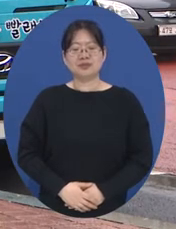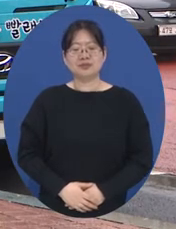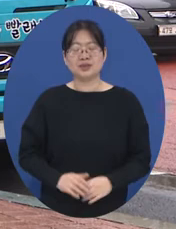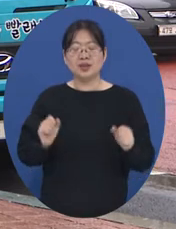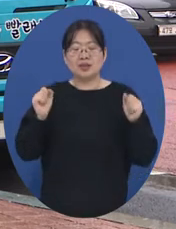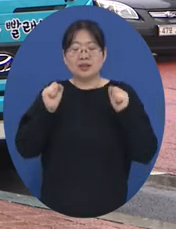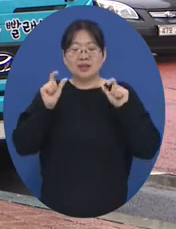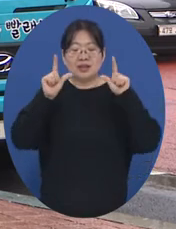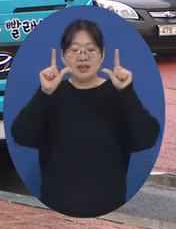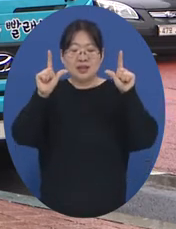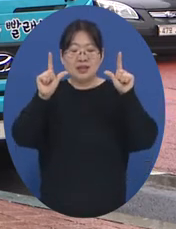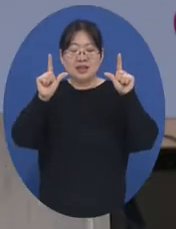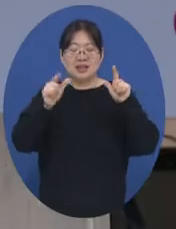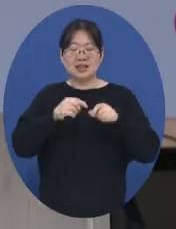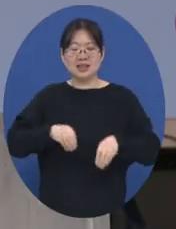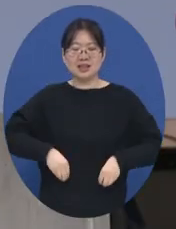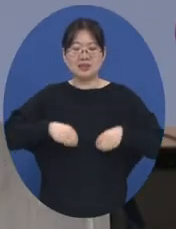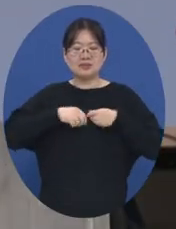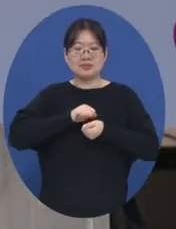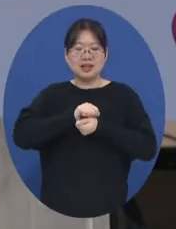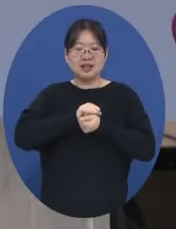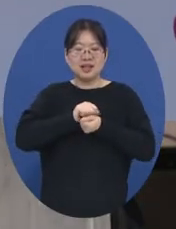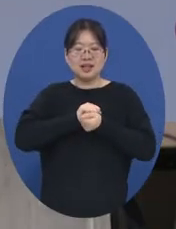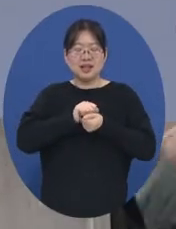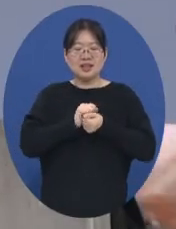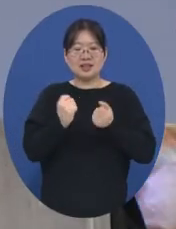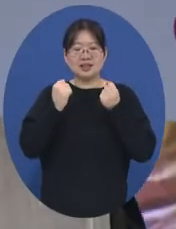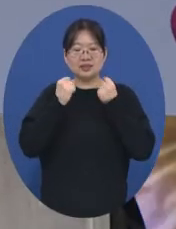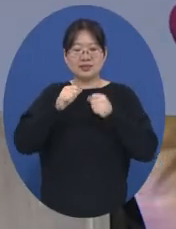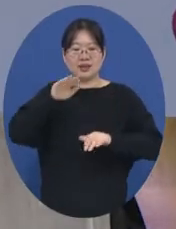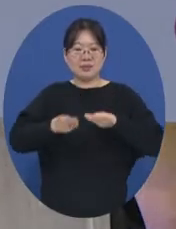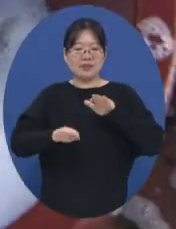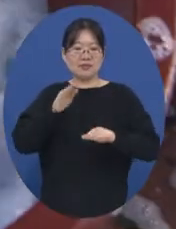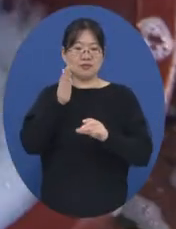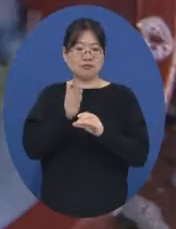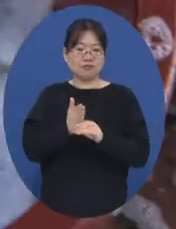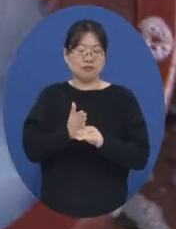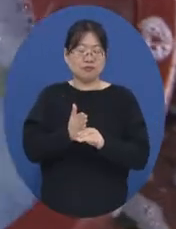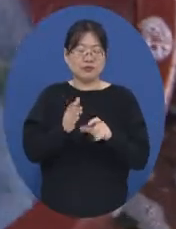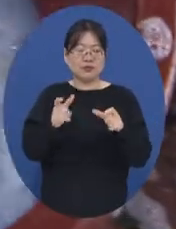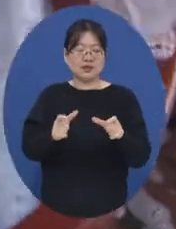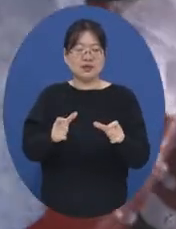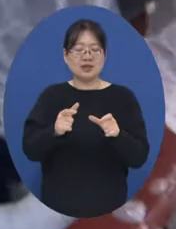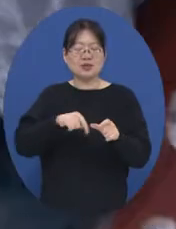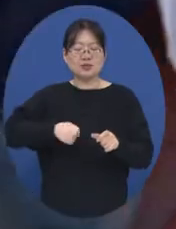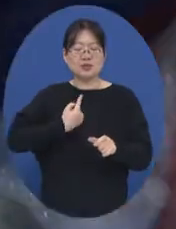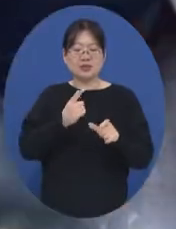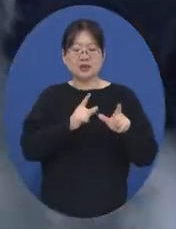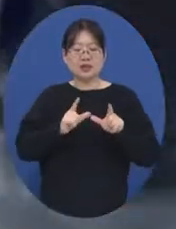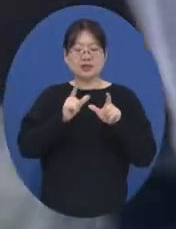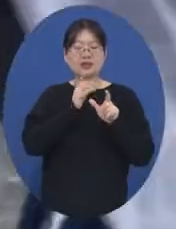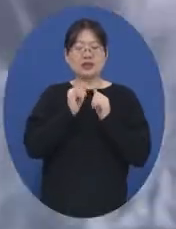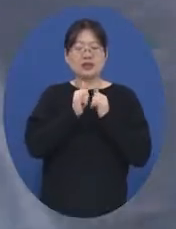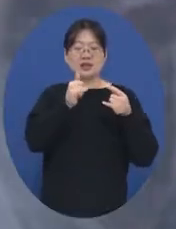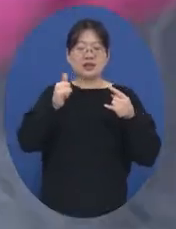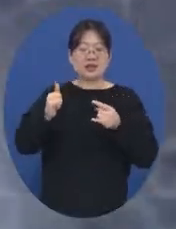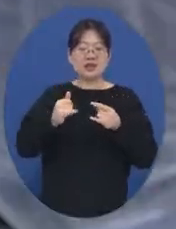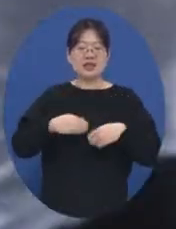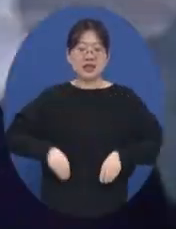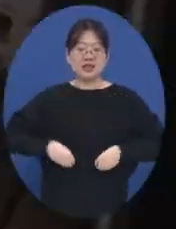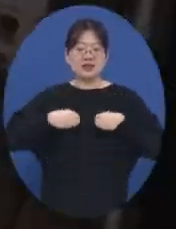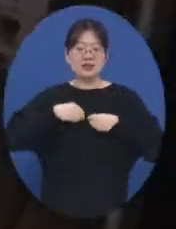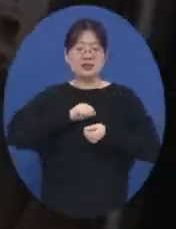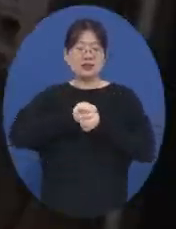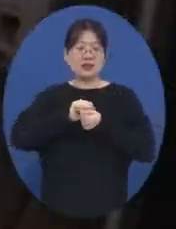추운 겨울 고무대야에 이불 빨래를 넣고 힘차게 밟는 시민들. 지역 독거 어르신들의 이불 빨래를 하고 있는